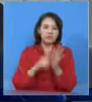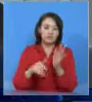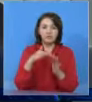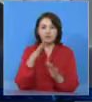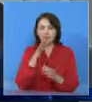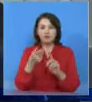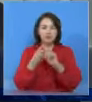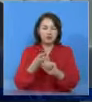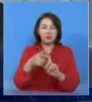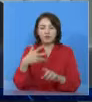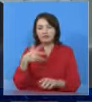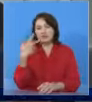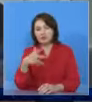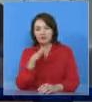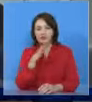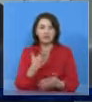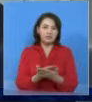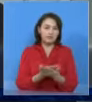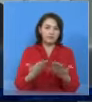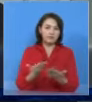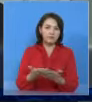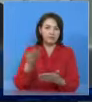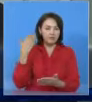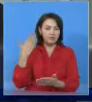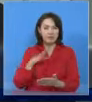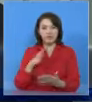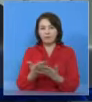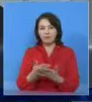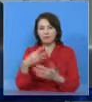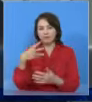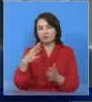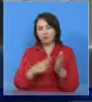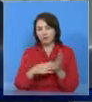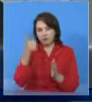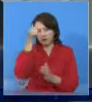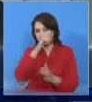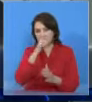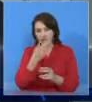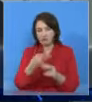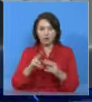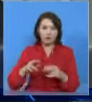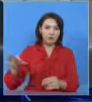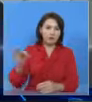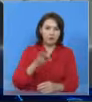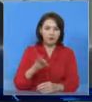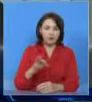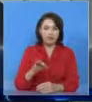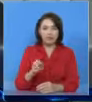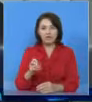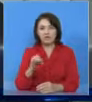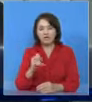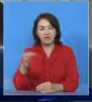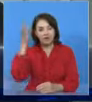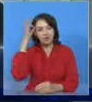кейінгі тәуелсіздіктің 30 жылында, былтырғы есеппен алғанда 29 жылда облыс орталығында хакім Абайдың